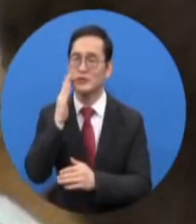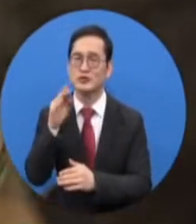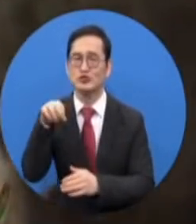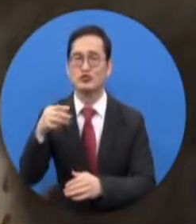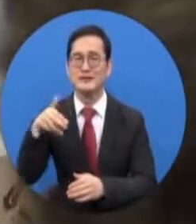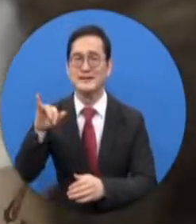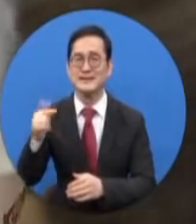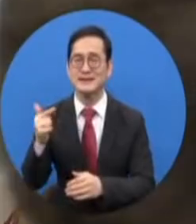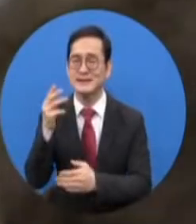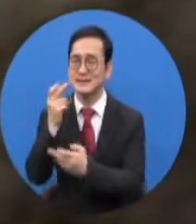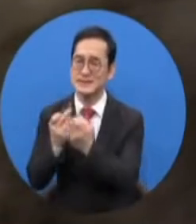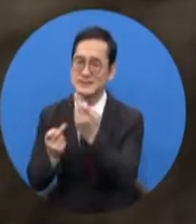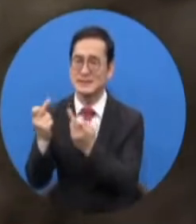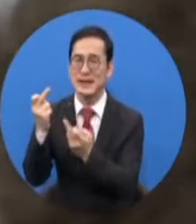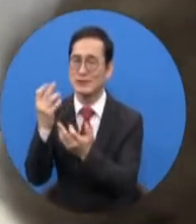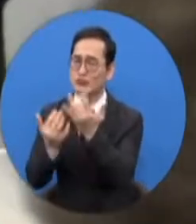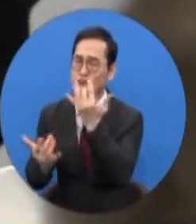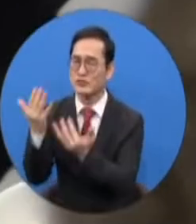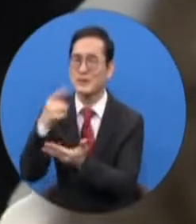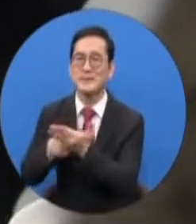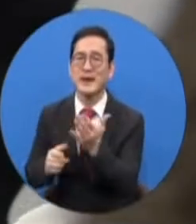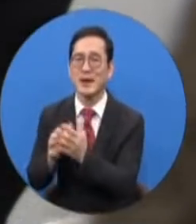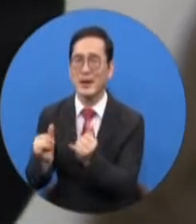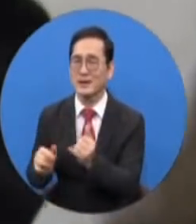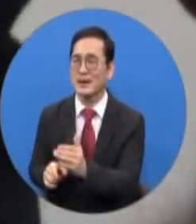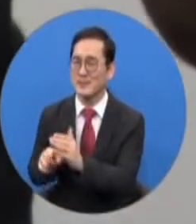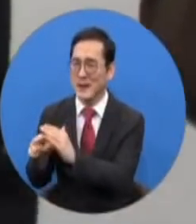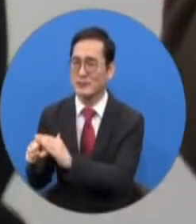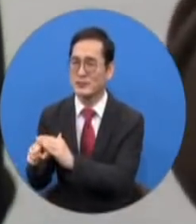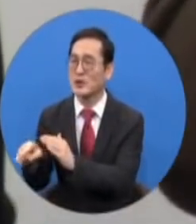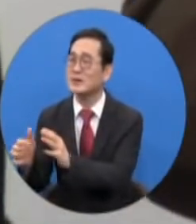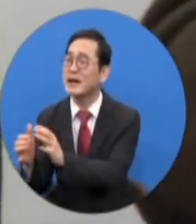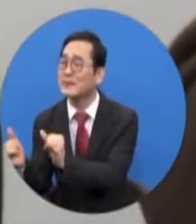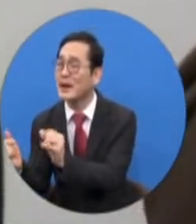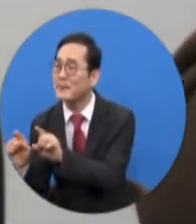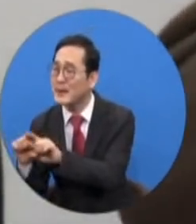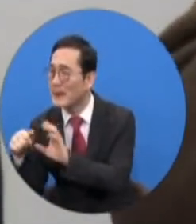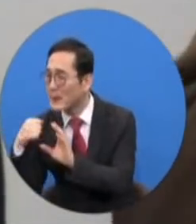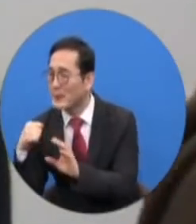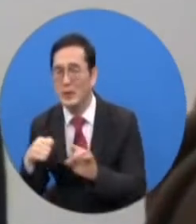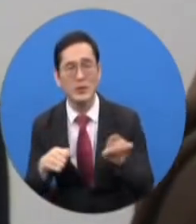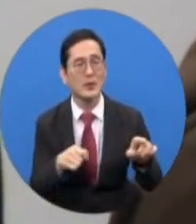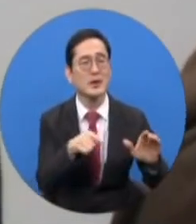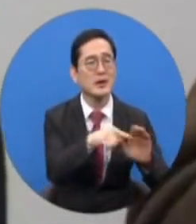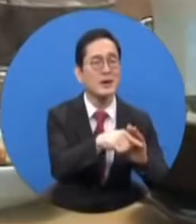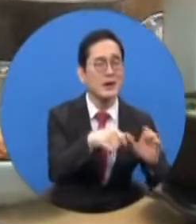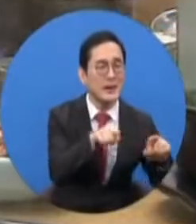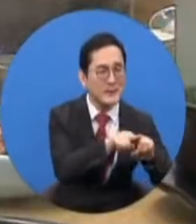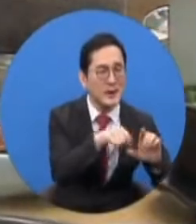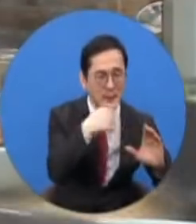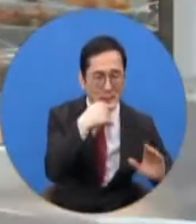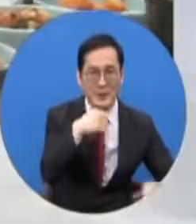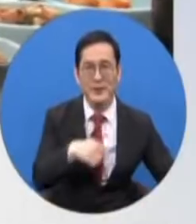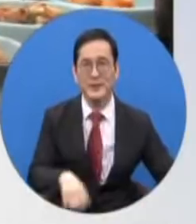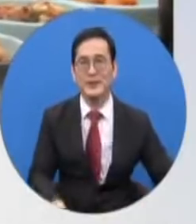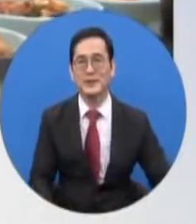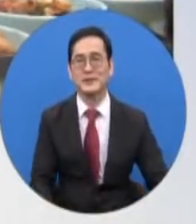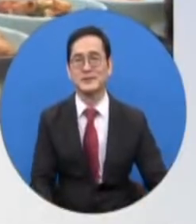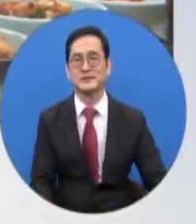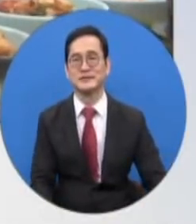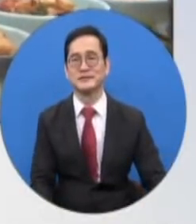피해 현장을 방문해서 그리고 어제 회동이 무산된 이후에 점심 식사까지 여러 사람들과 식사를